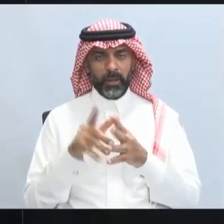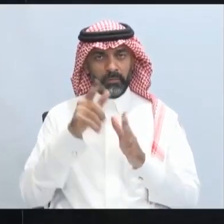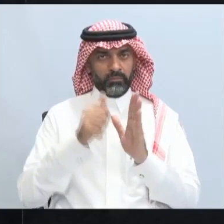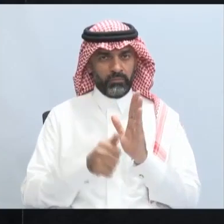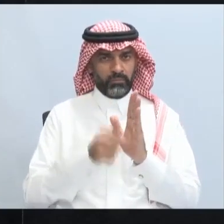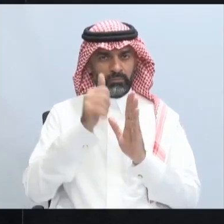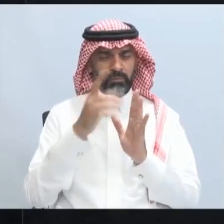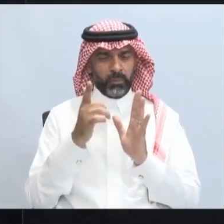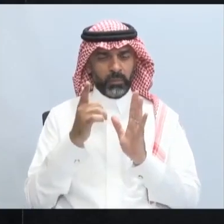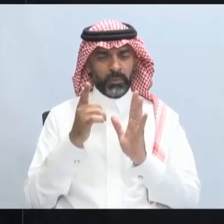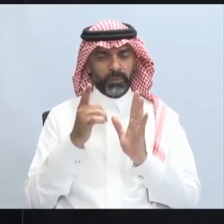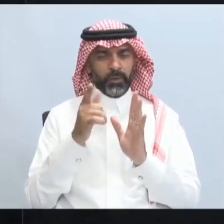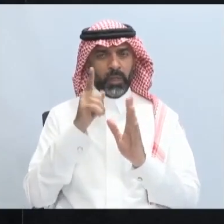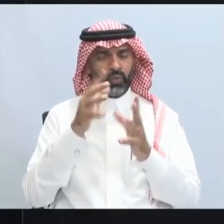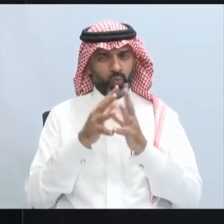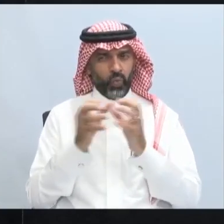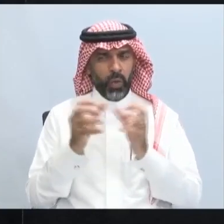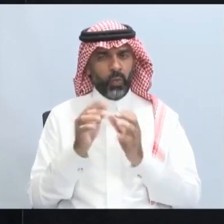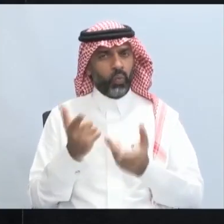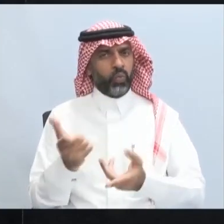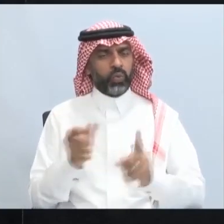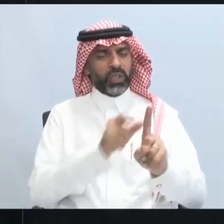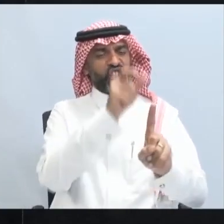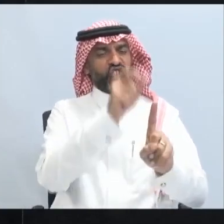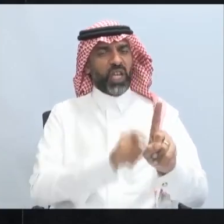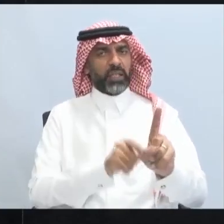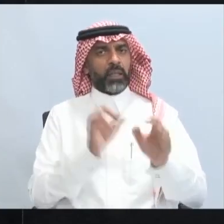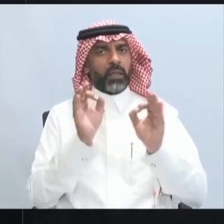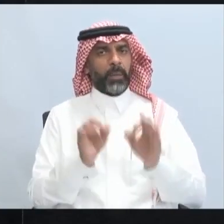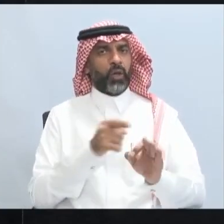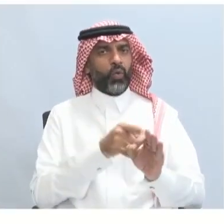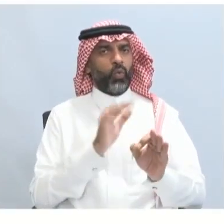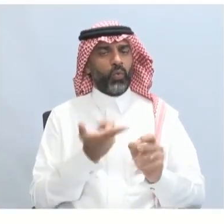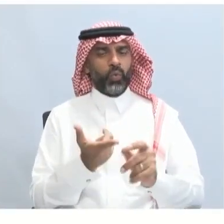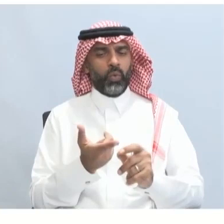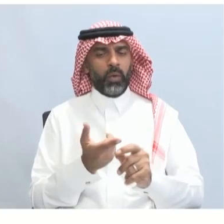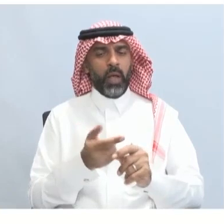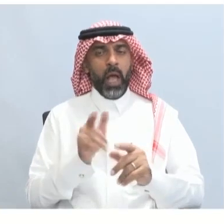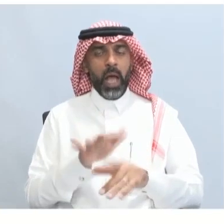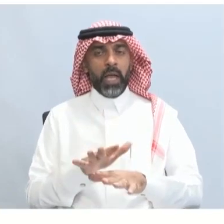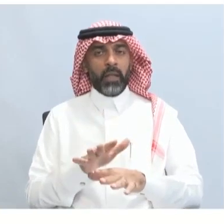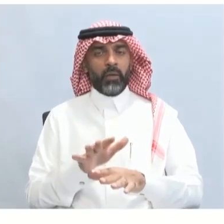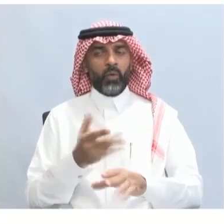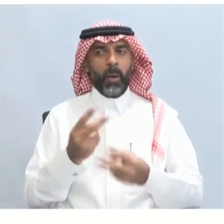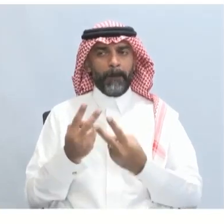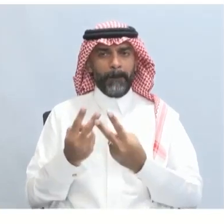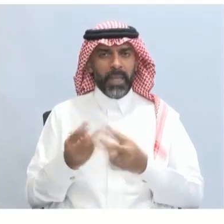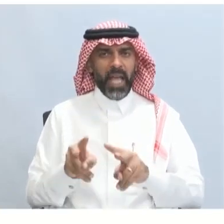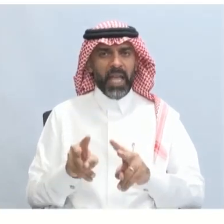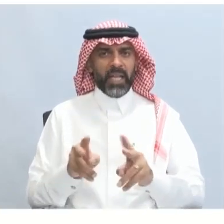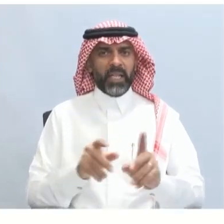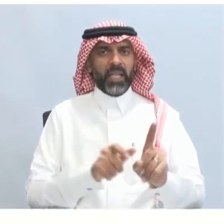على ان توضح المقصود بالشخص الطبيعي ايضا تبين بدايه الشخصيه